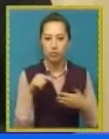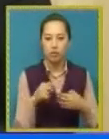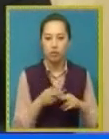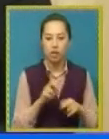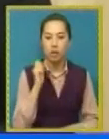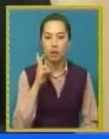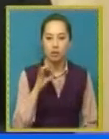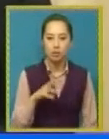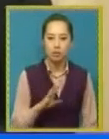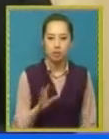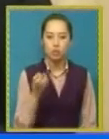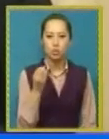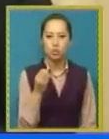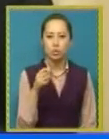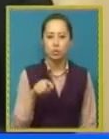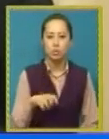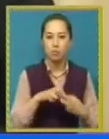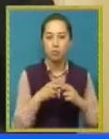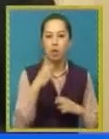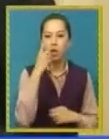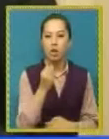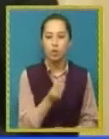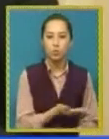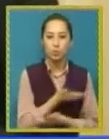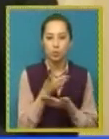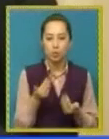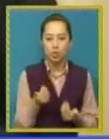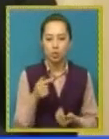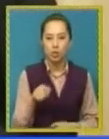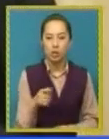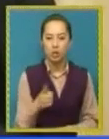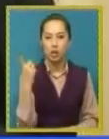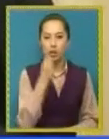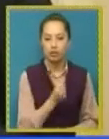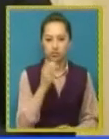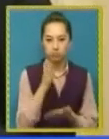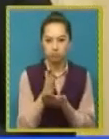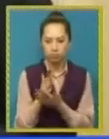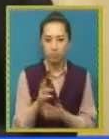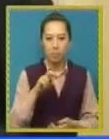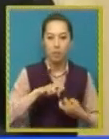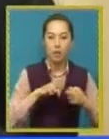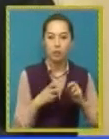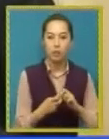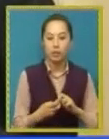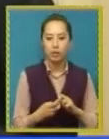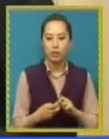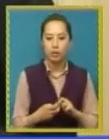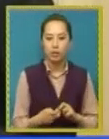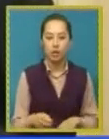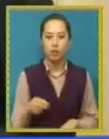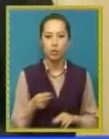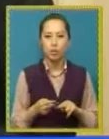да келмейді. Ол мәселелер бір күндіктері де бар. Бір аптада шешетін мәселелер де бар, бір жылда шешілетін мәселелер де